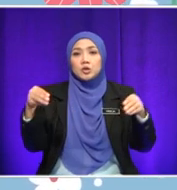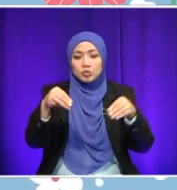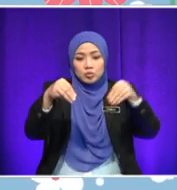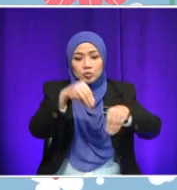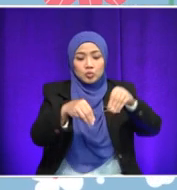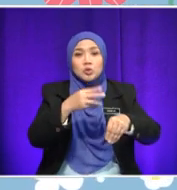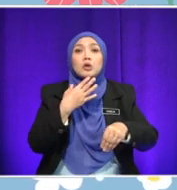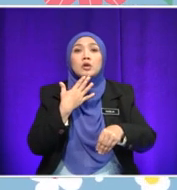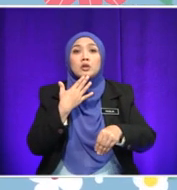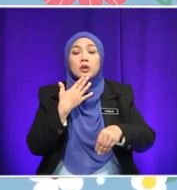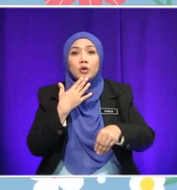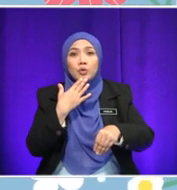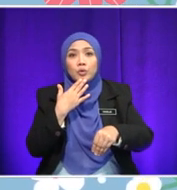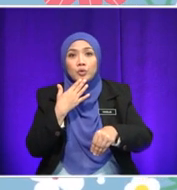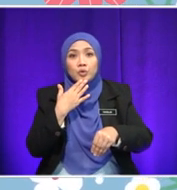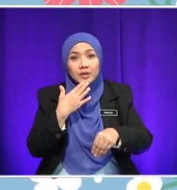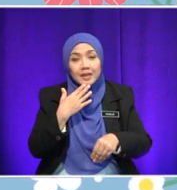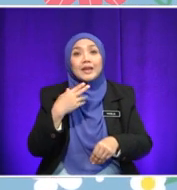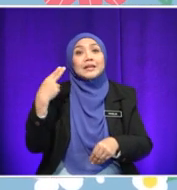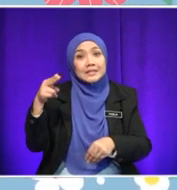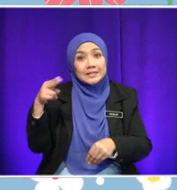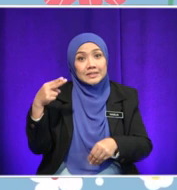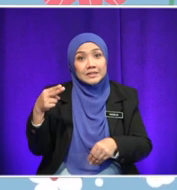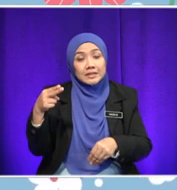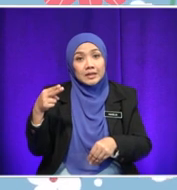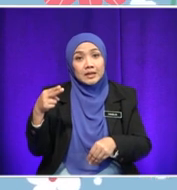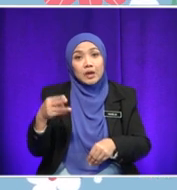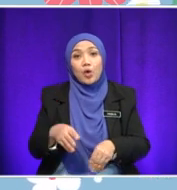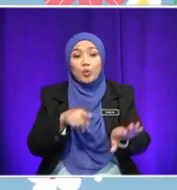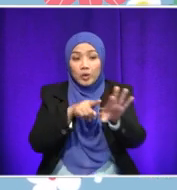di tengah untuk menutup span ini bagian tengah kita